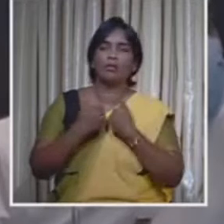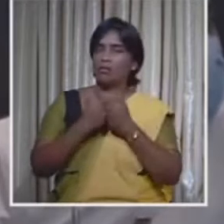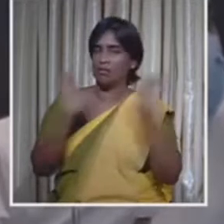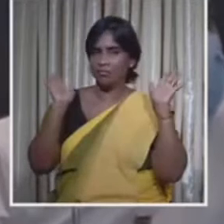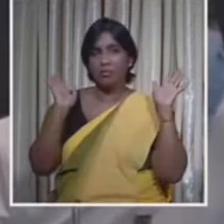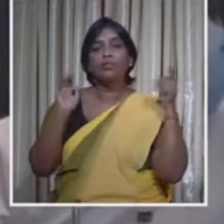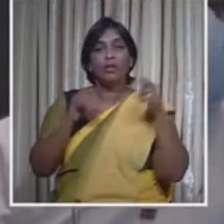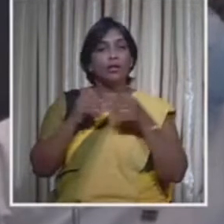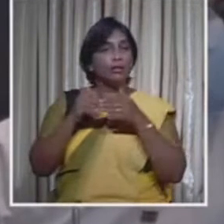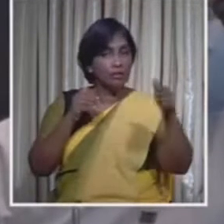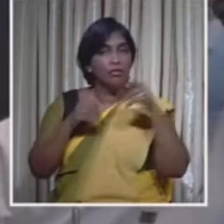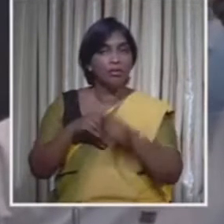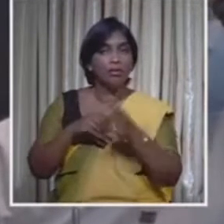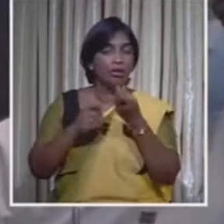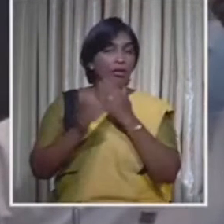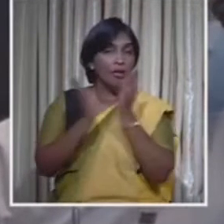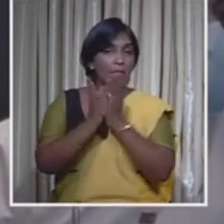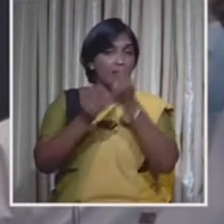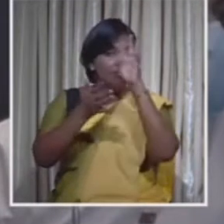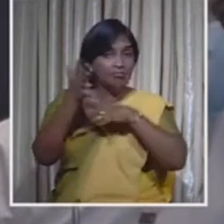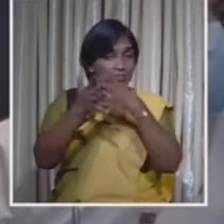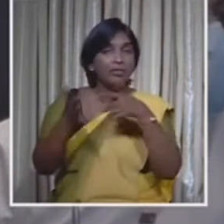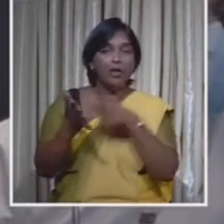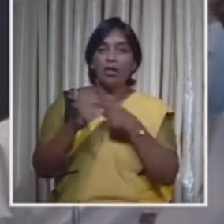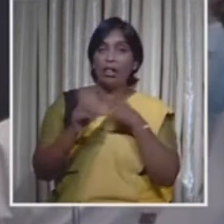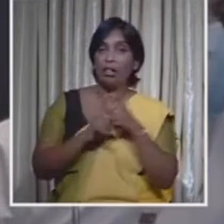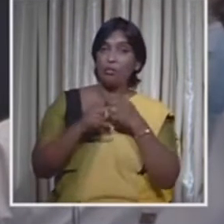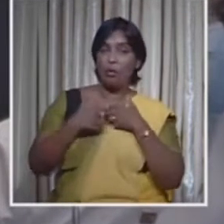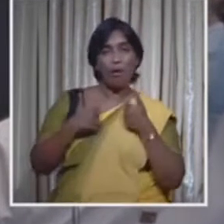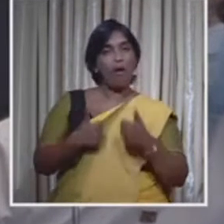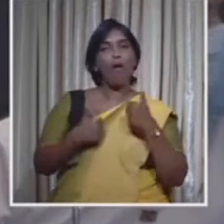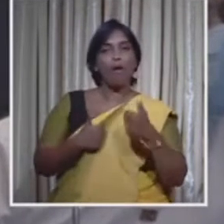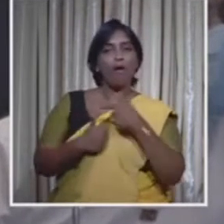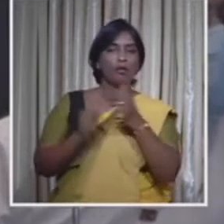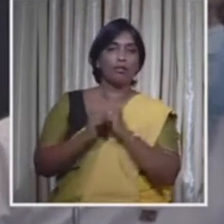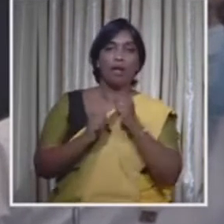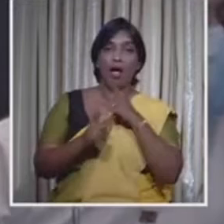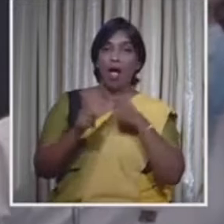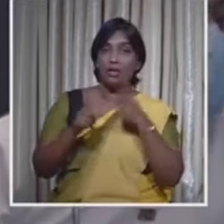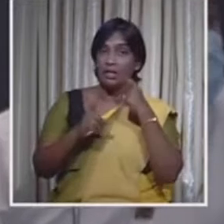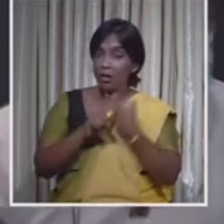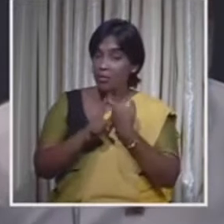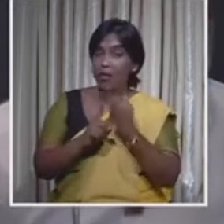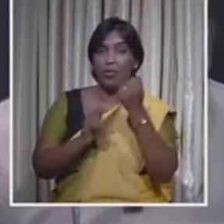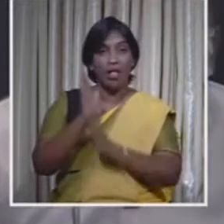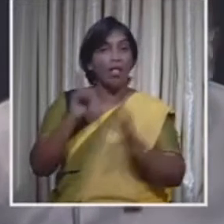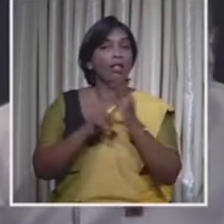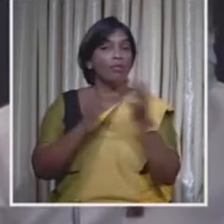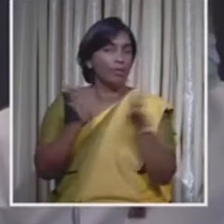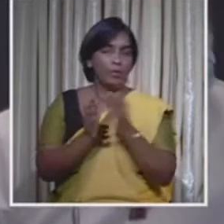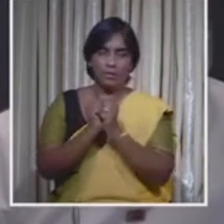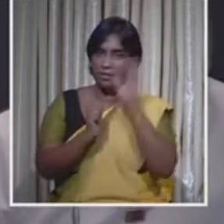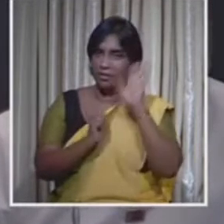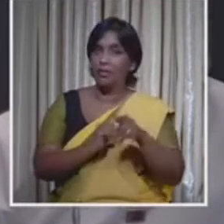අතාරින්න. ඒ වෙනකම් ශේෂපත්‍රය දෙසැම්බර් වෙනකම් අපේ හොඳයි කියන්න තමයි මේ කබ්‍රාල් මහත්තයලා මුදල් ලැබිතුමාලා උත්සාහ